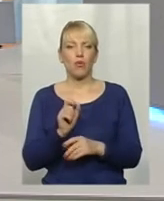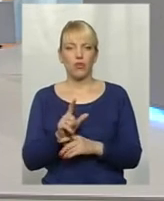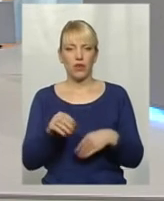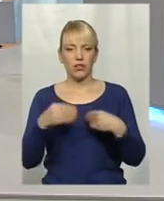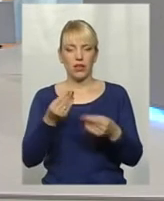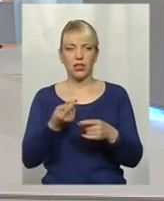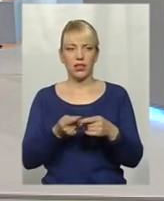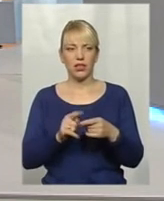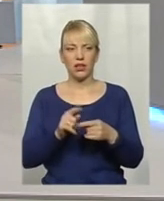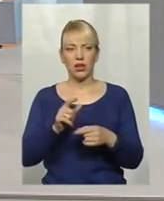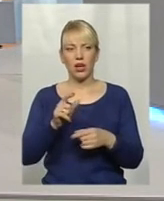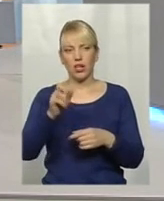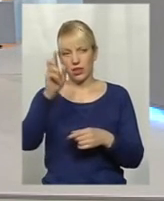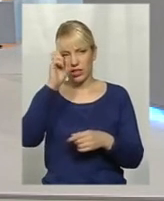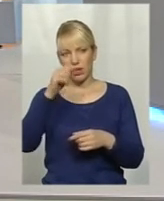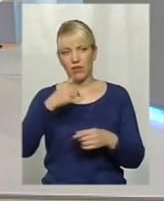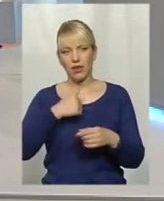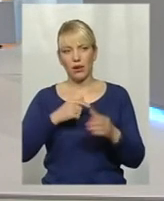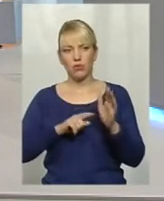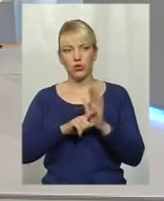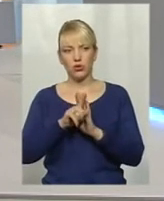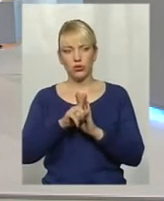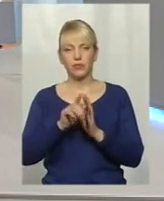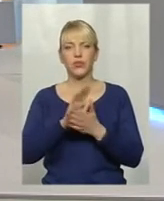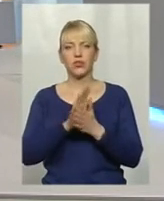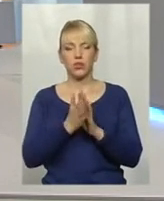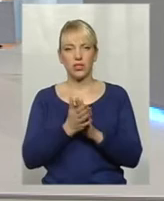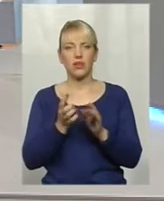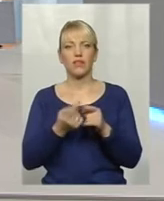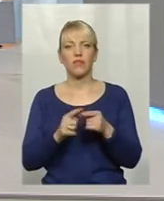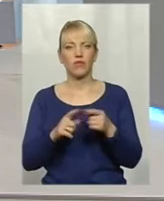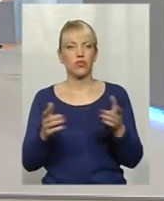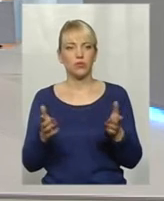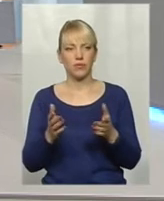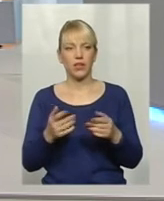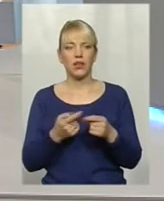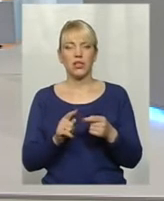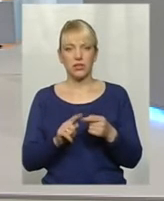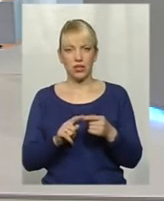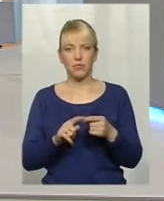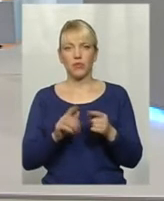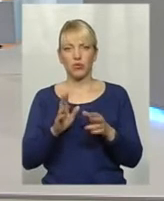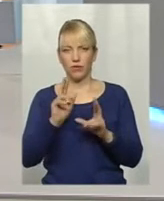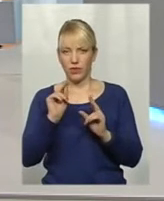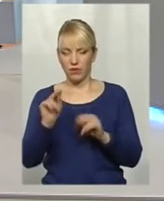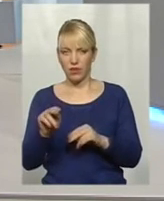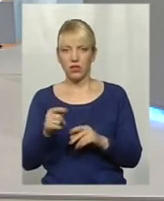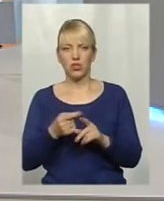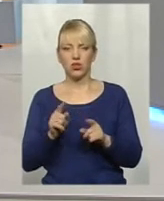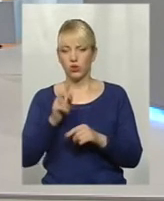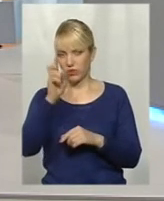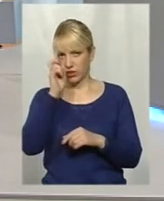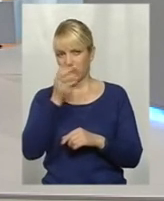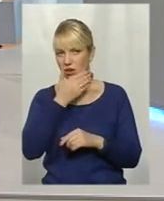Дозвольте, я почну, можливо, продовжу. Ситуація наступна. Також говорю відверто, дійсно сьогодні держави немає якихось